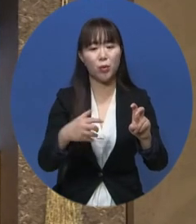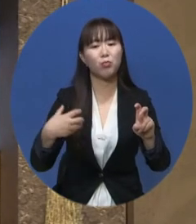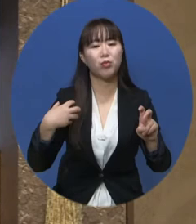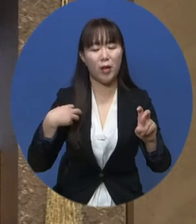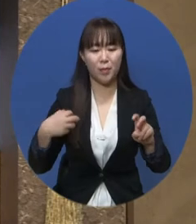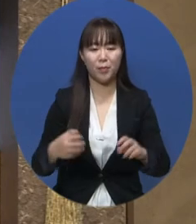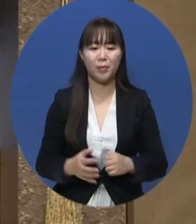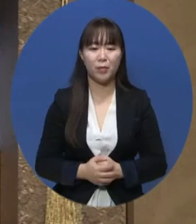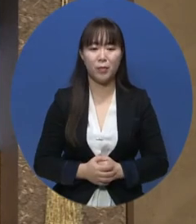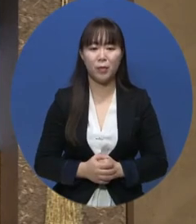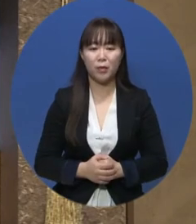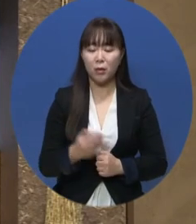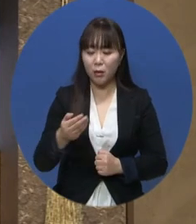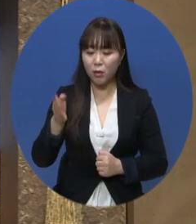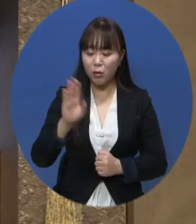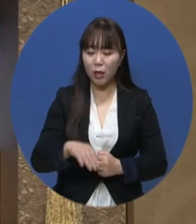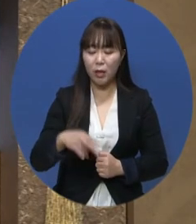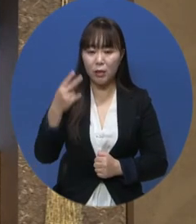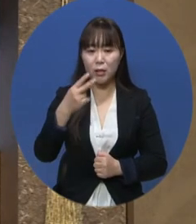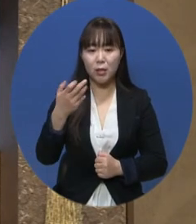돼 있습니다. 그런데